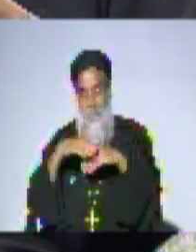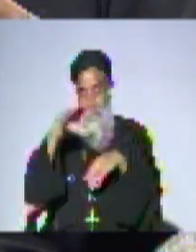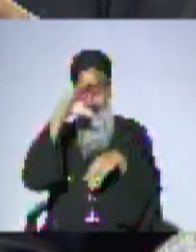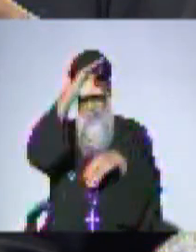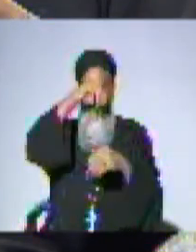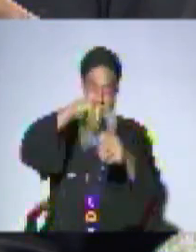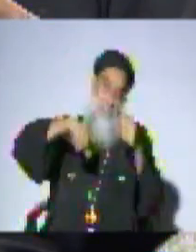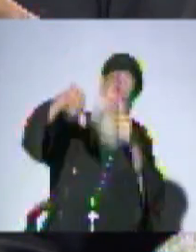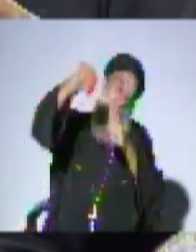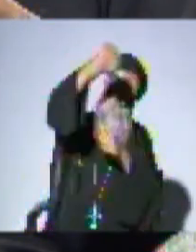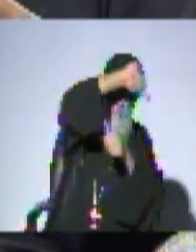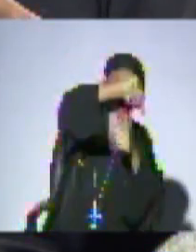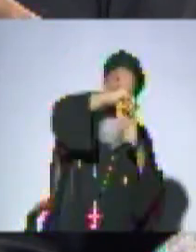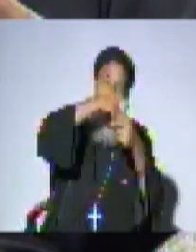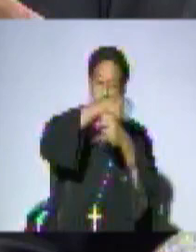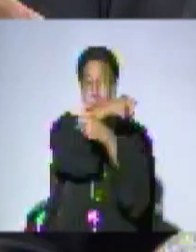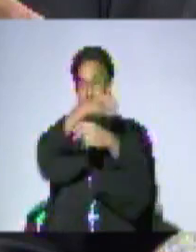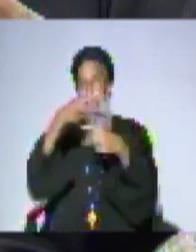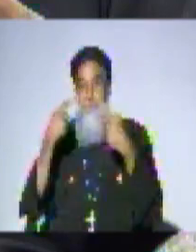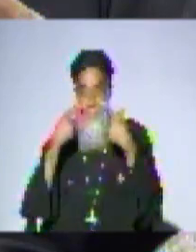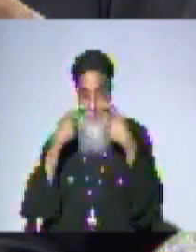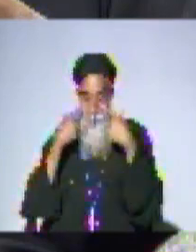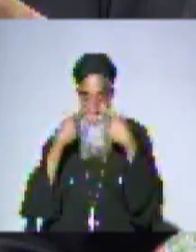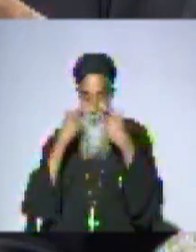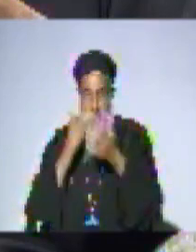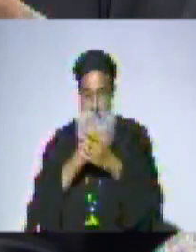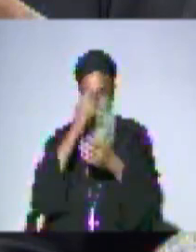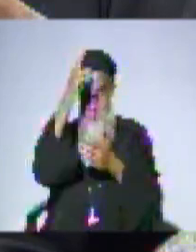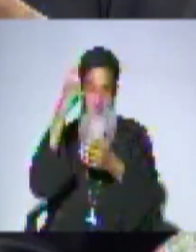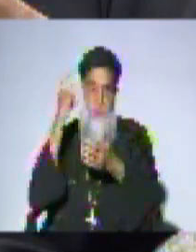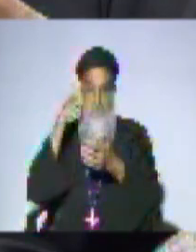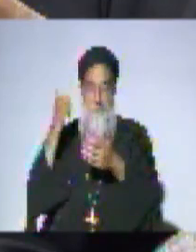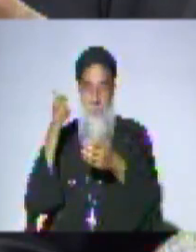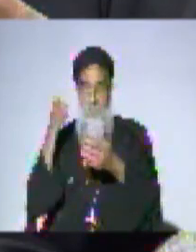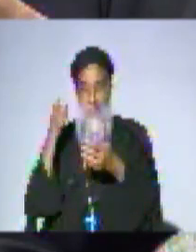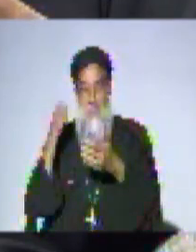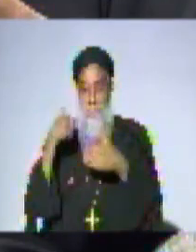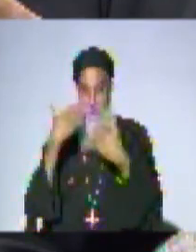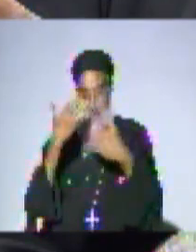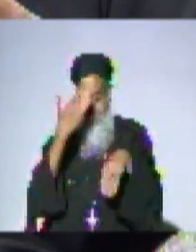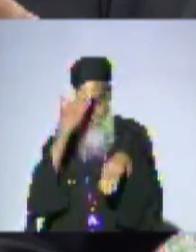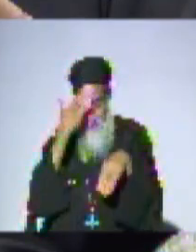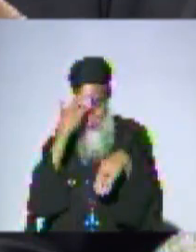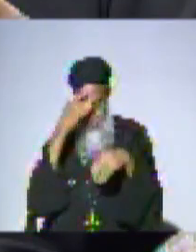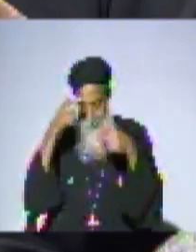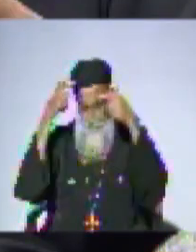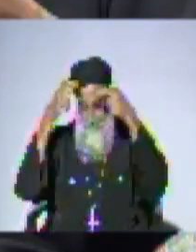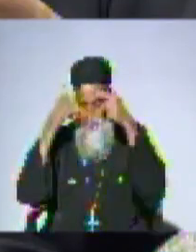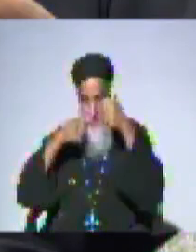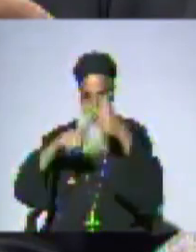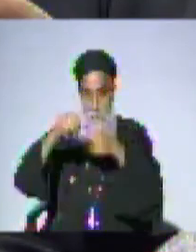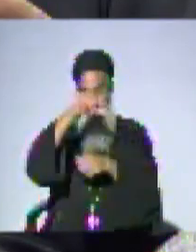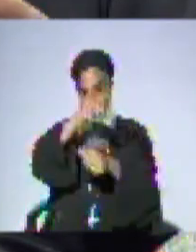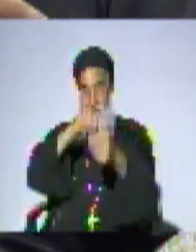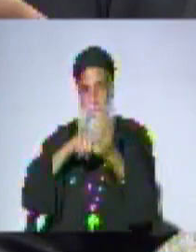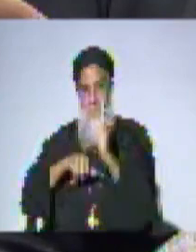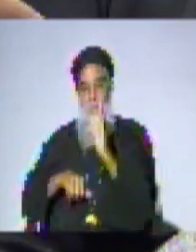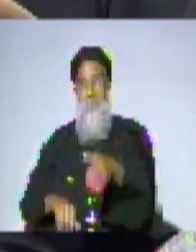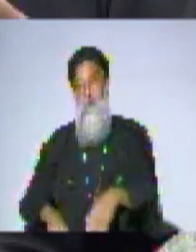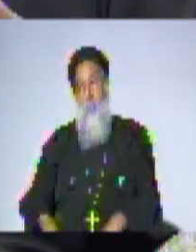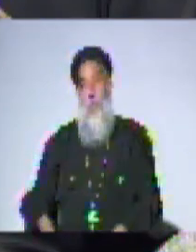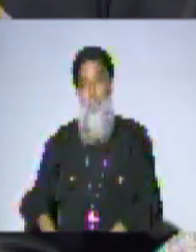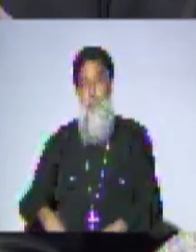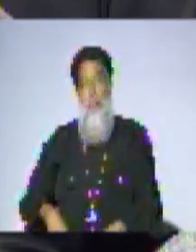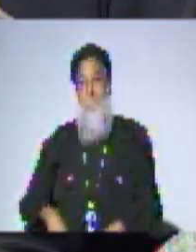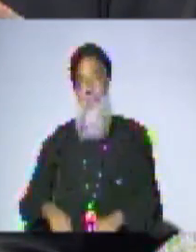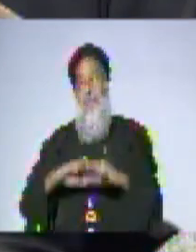الدهور الذي لا يفنى ولا يرى، الإله الحكيم وحده له الكرامة والمجد إلى ظهر الدهور. يعني